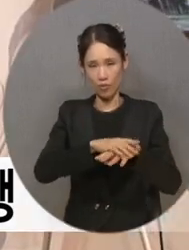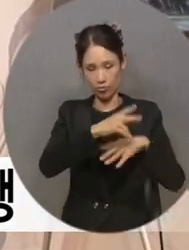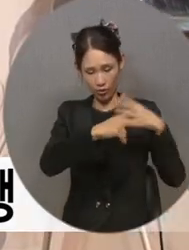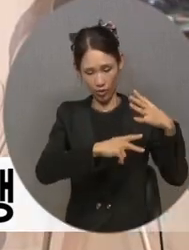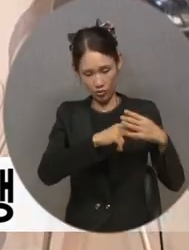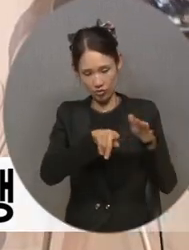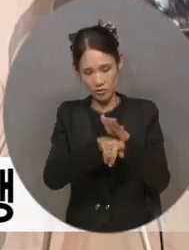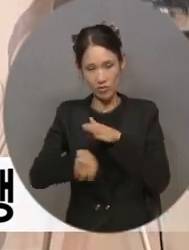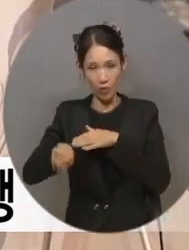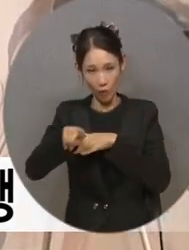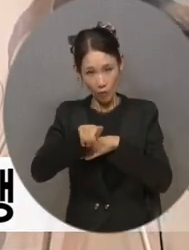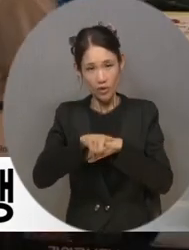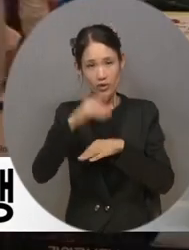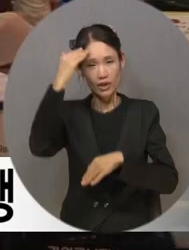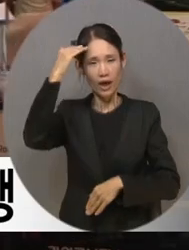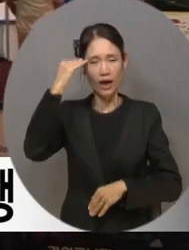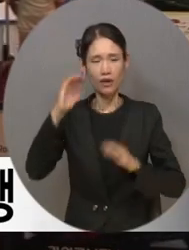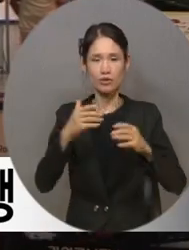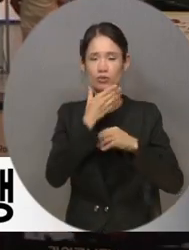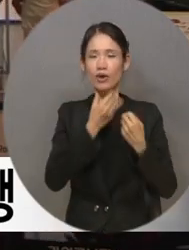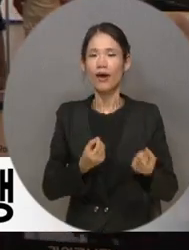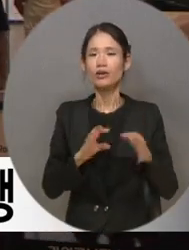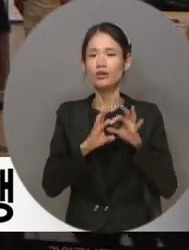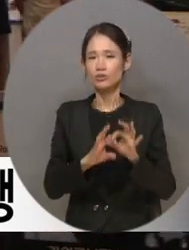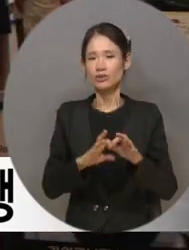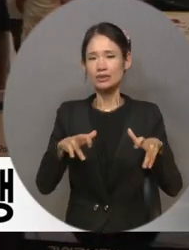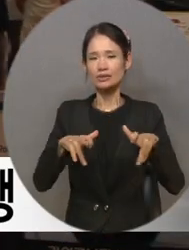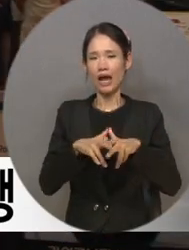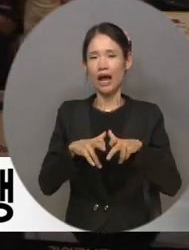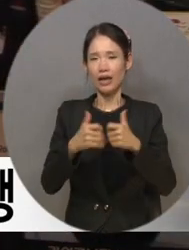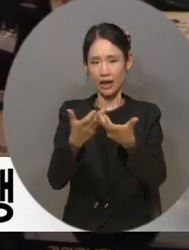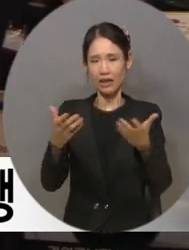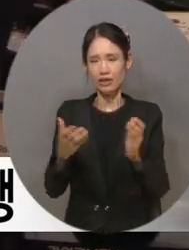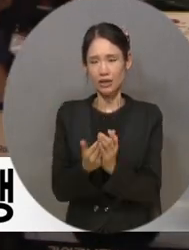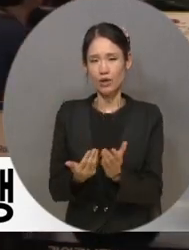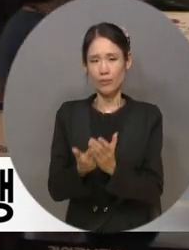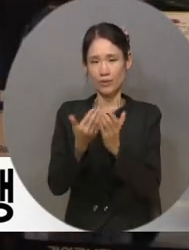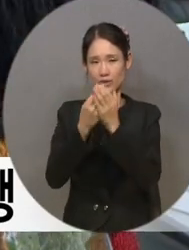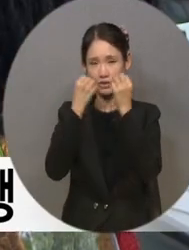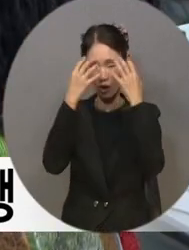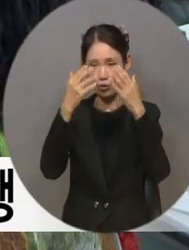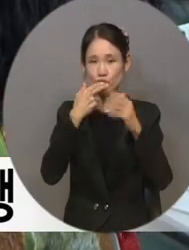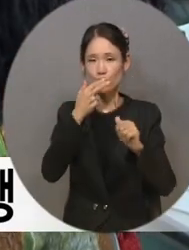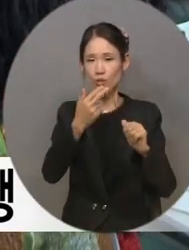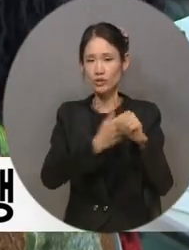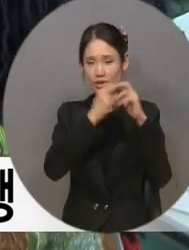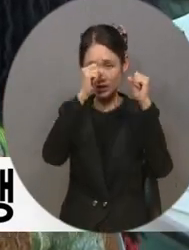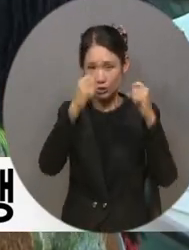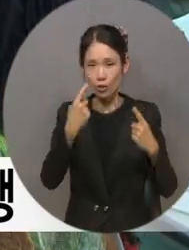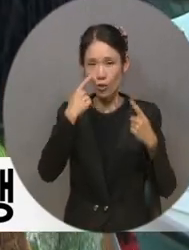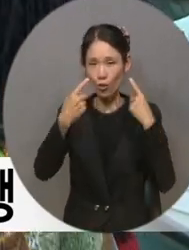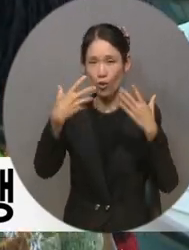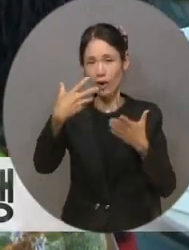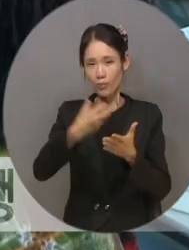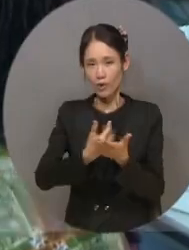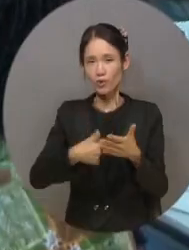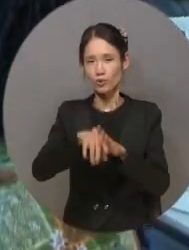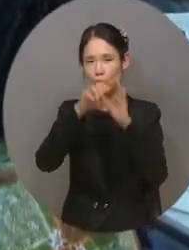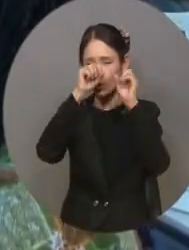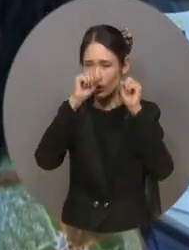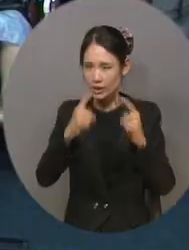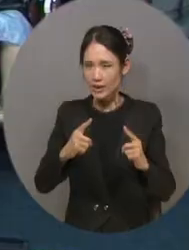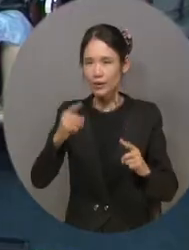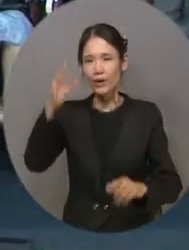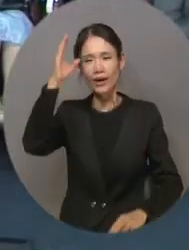이번 행사를 통해 장외계의 발전은 물론 새로운 도전과 기회를 확보할 수 있는 좋은 계기가 될